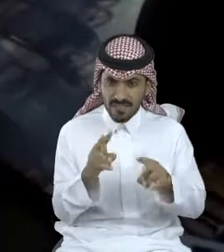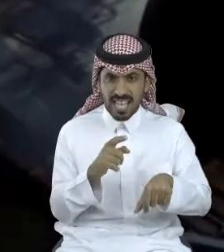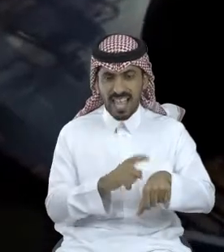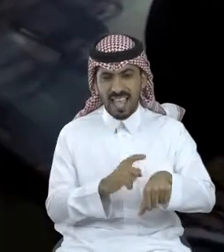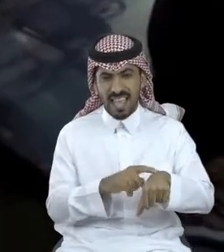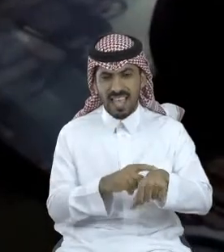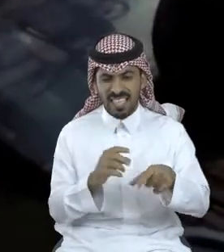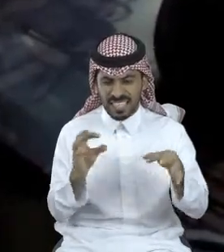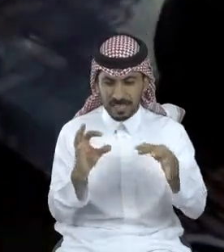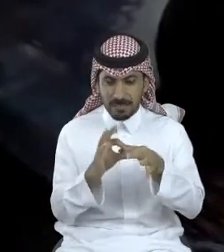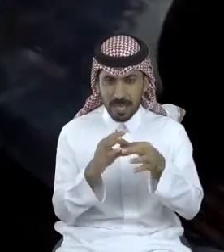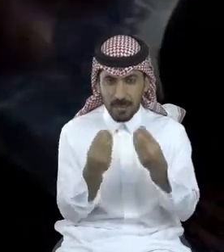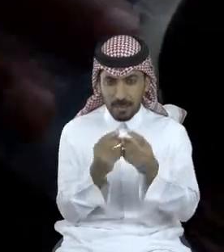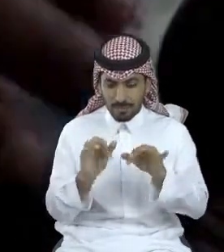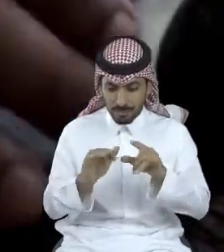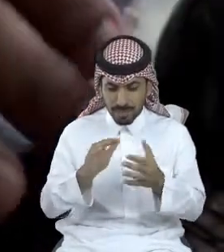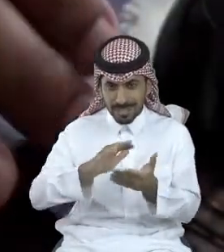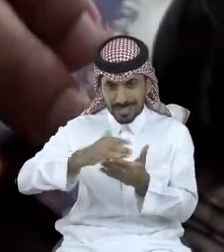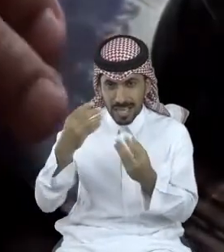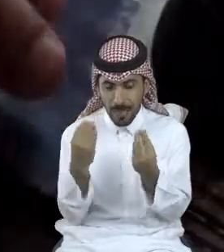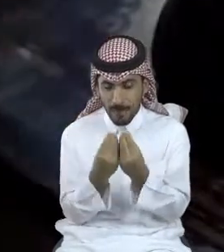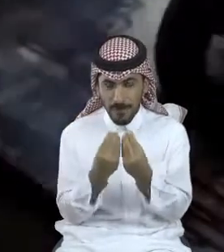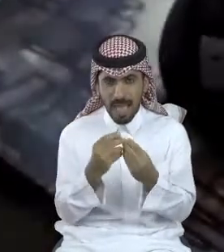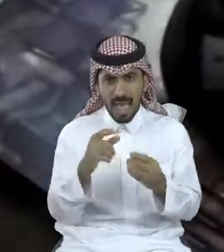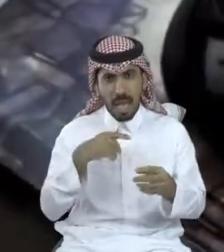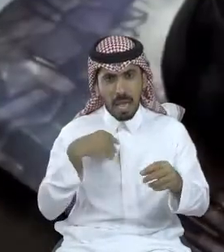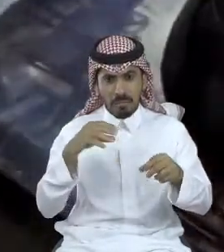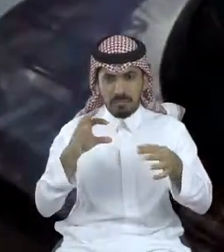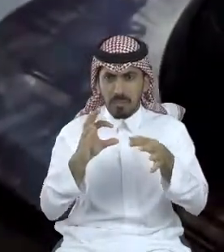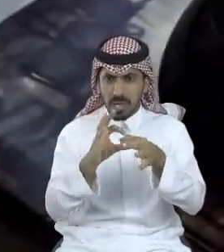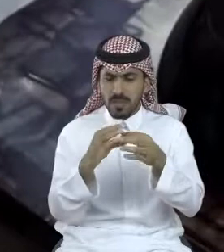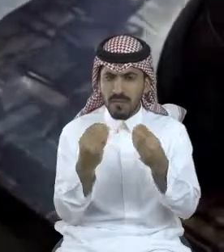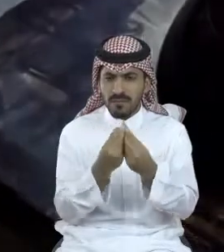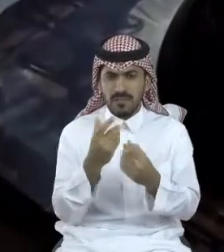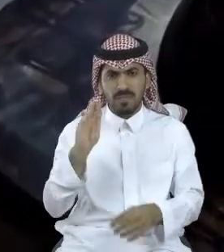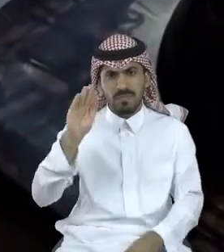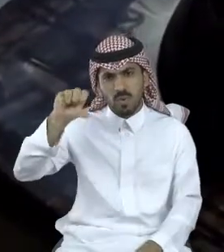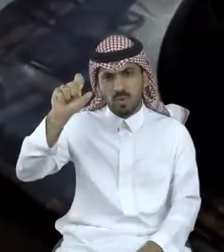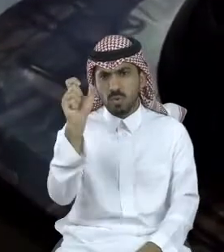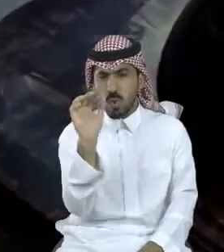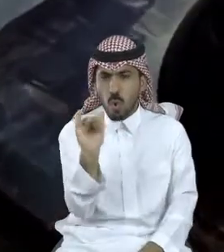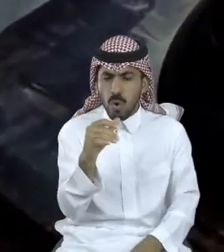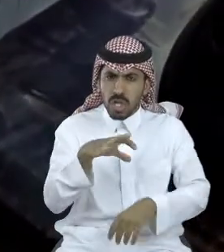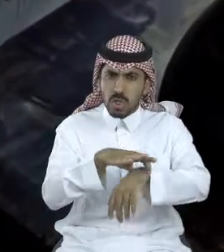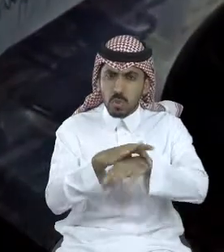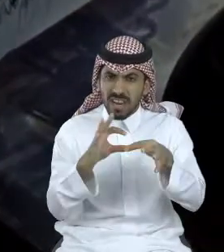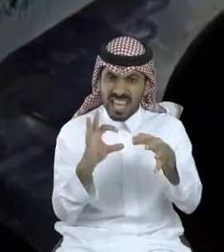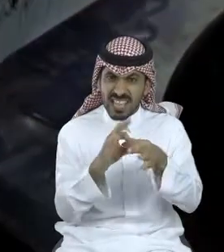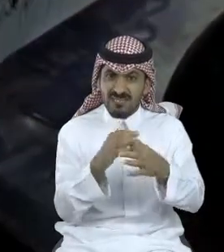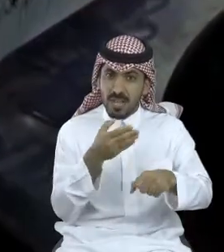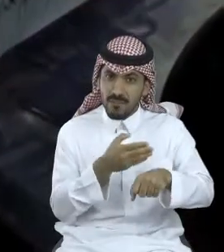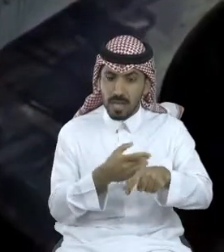على طول وشبكت الجهاز طبعا تشبكه بالان اف سي، لا سويت تابينج بين نفس جوال السوني ونفس الجوال السواره هتقدر